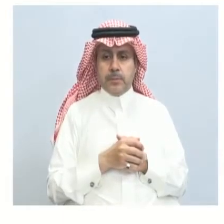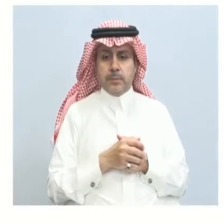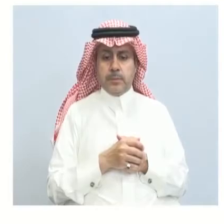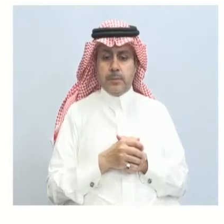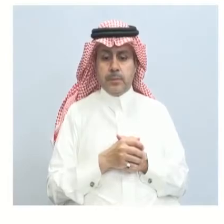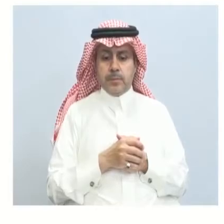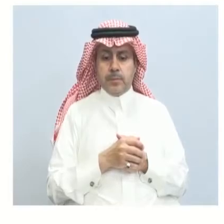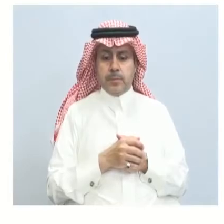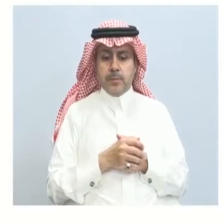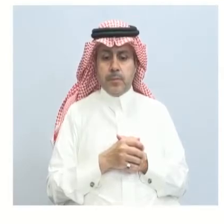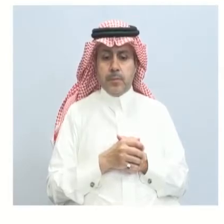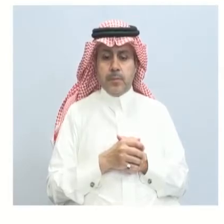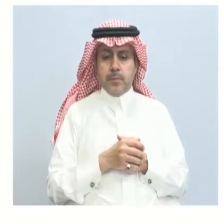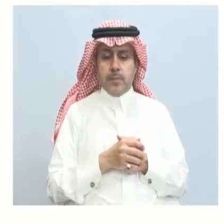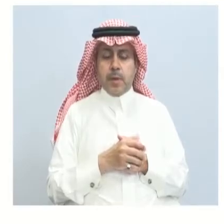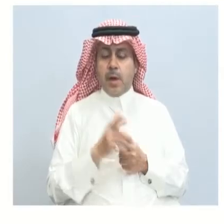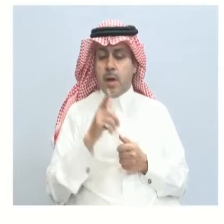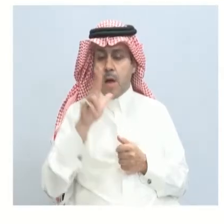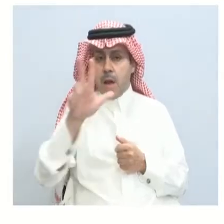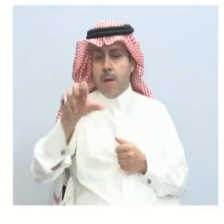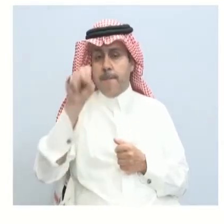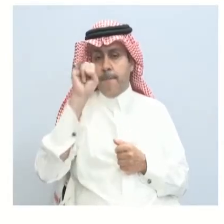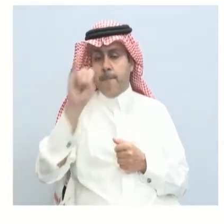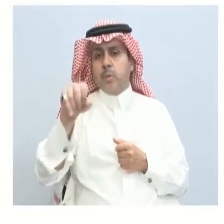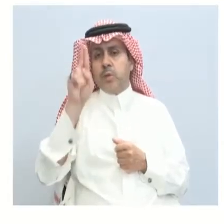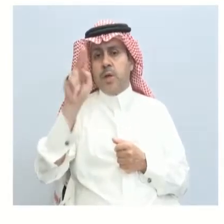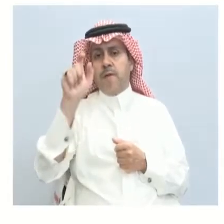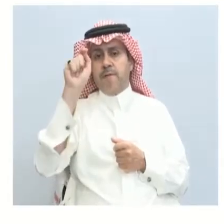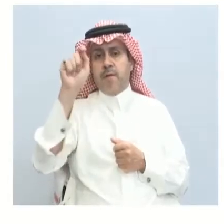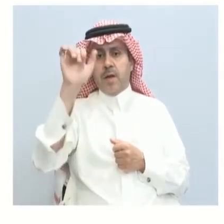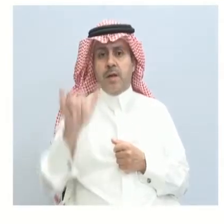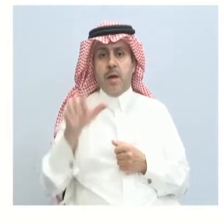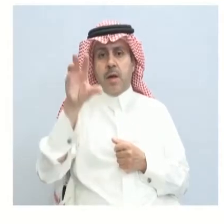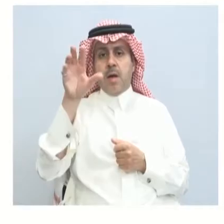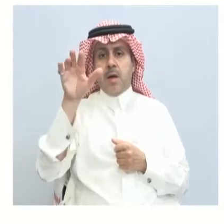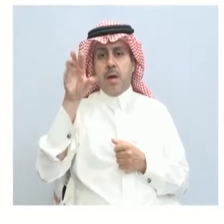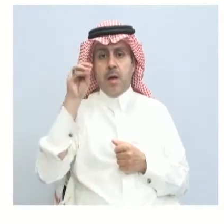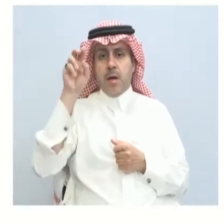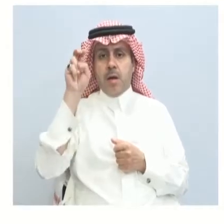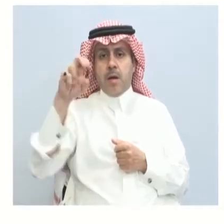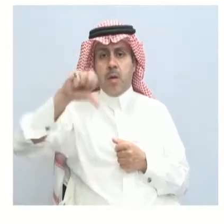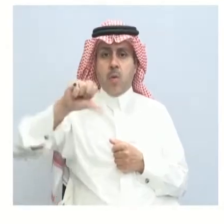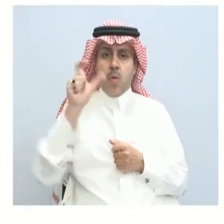الحديث في قول النبي صلى الله عليه وسلم المتفيهقون ما معنى